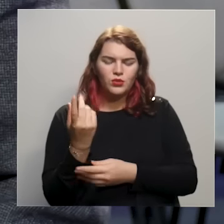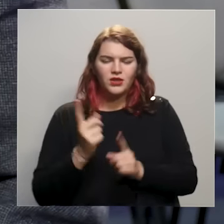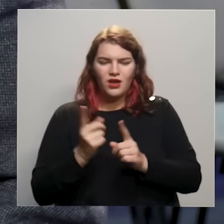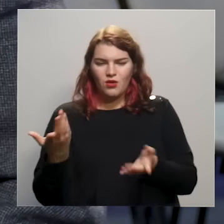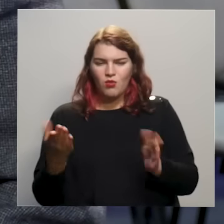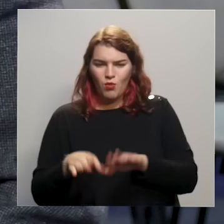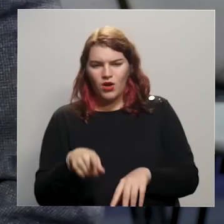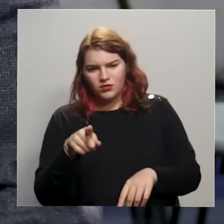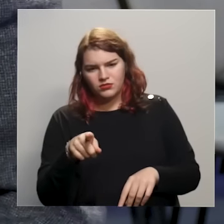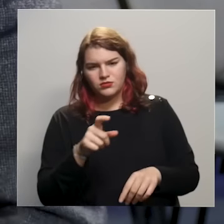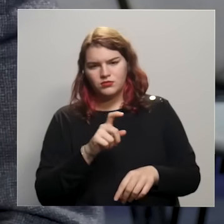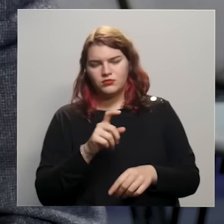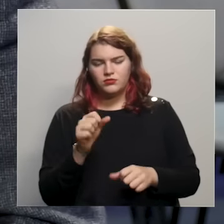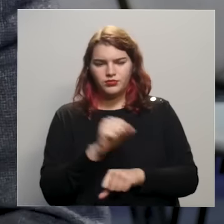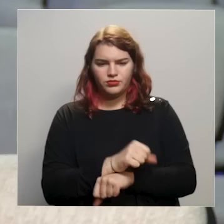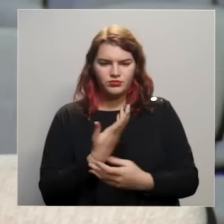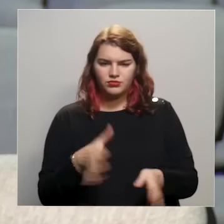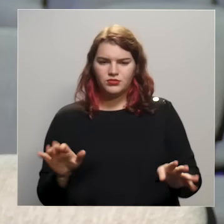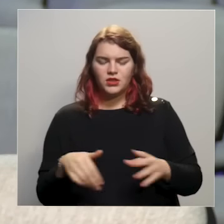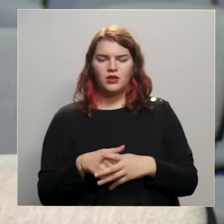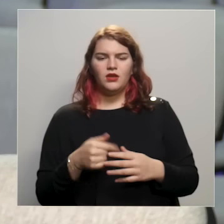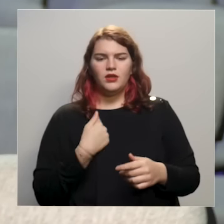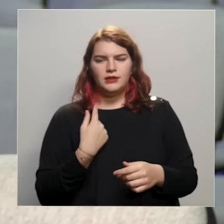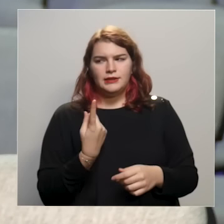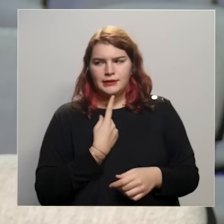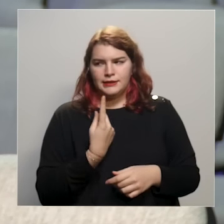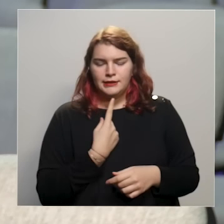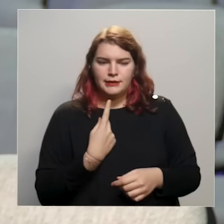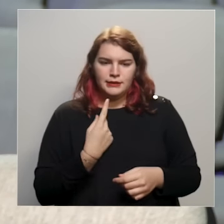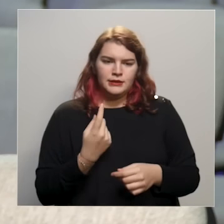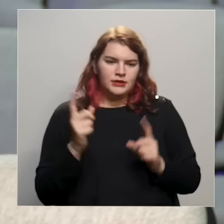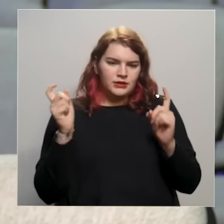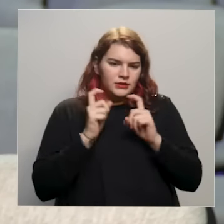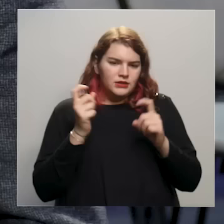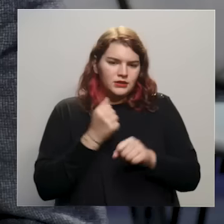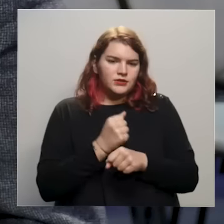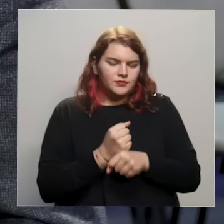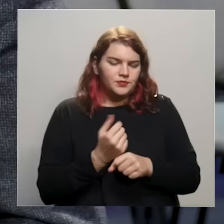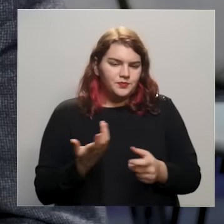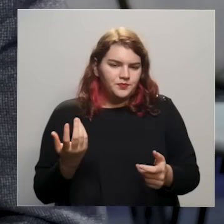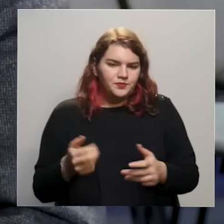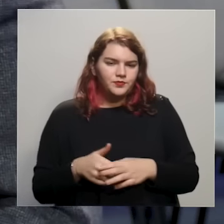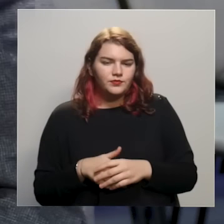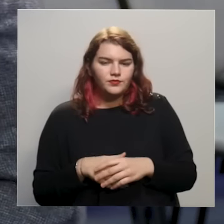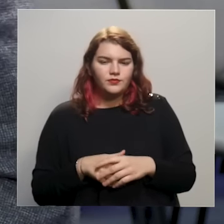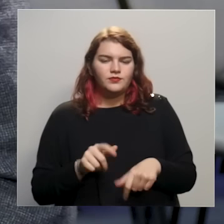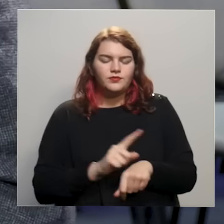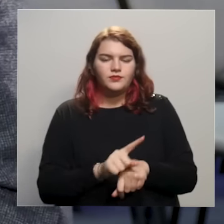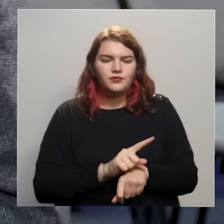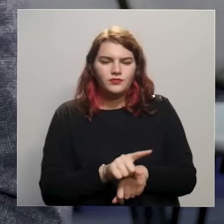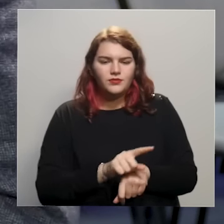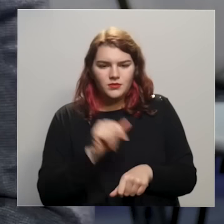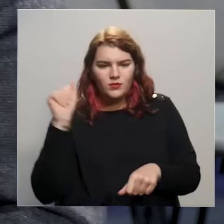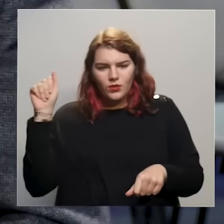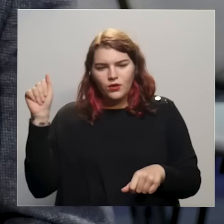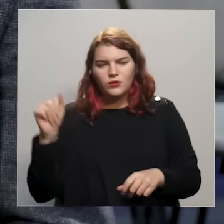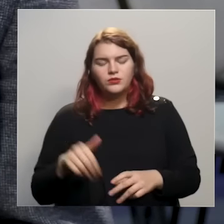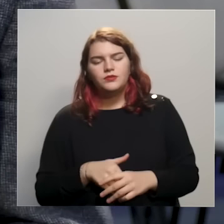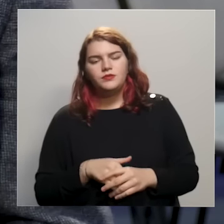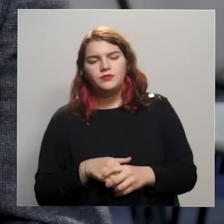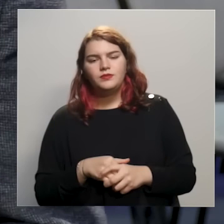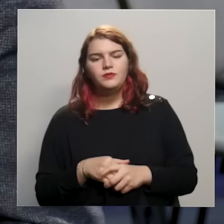gata. Din momentul ăla eu am fost în consemn și aia era pe vremea cealaltă,